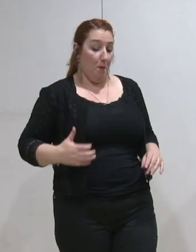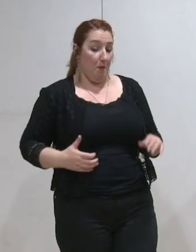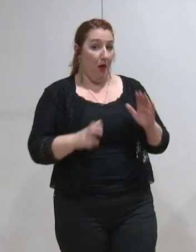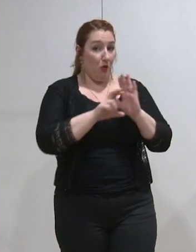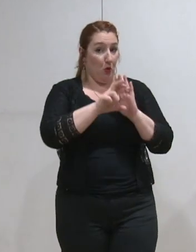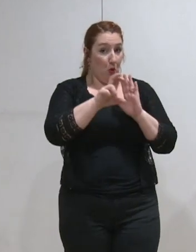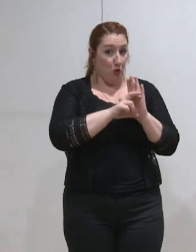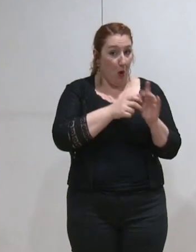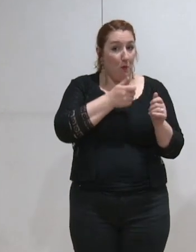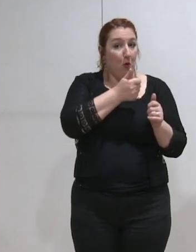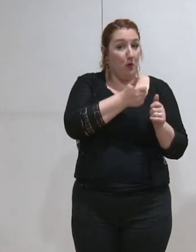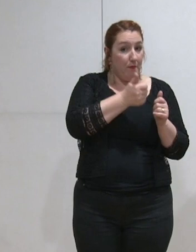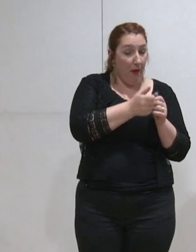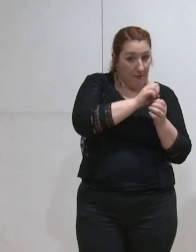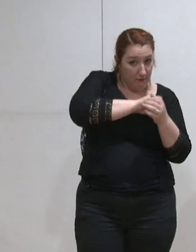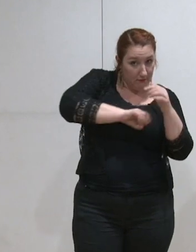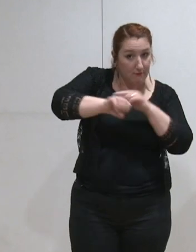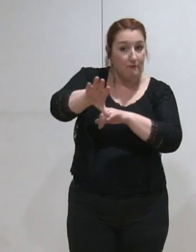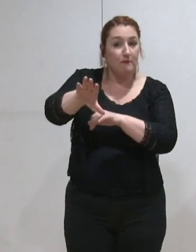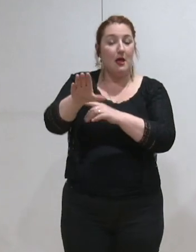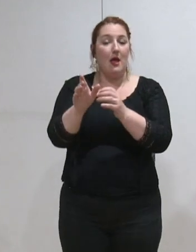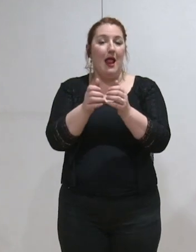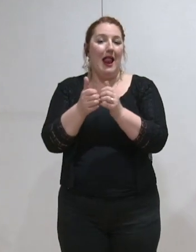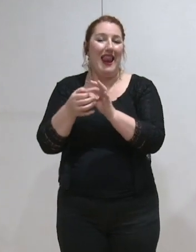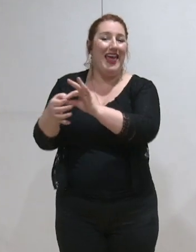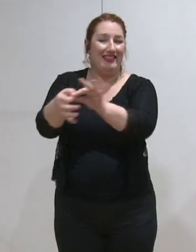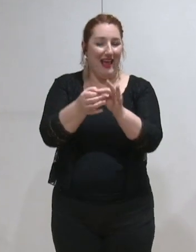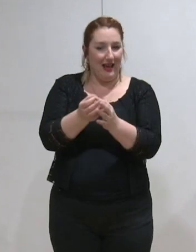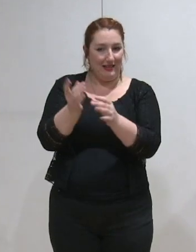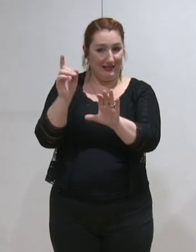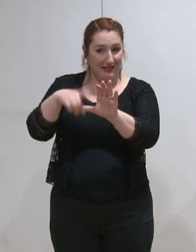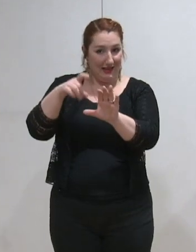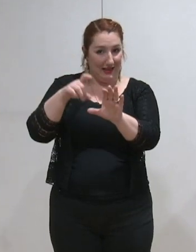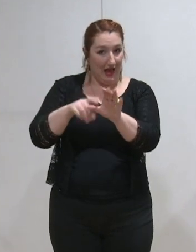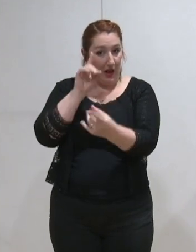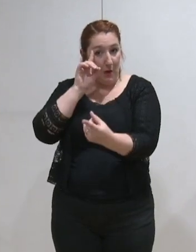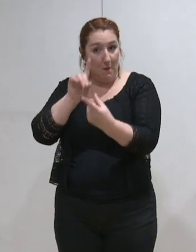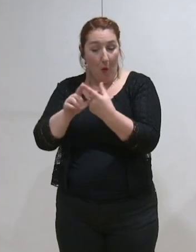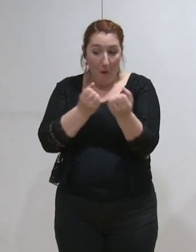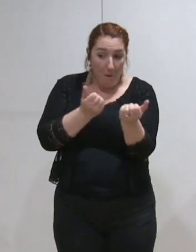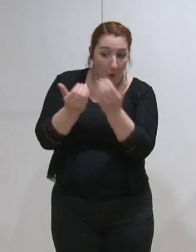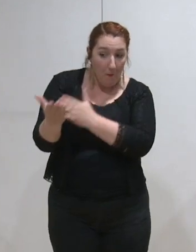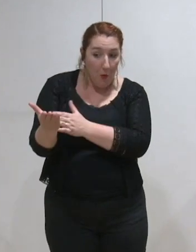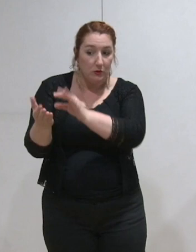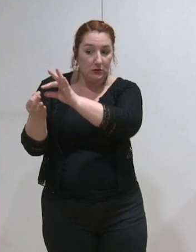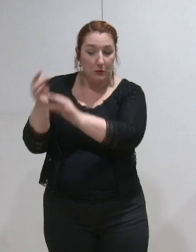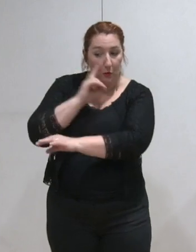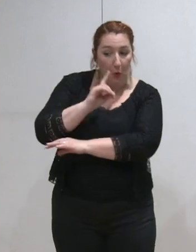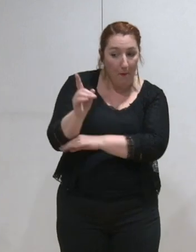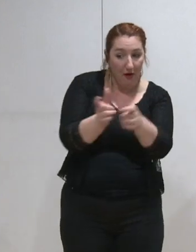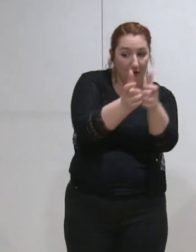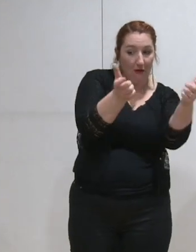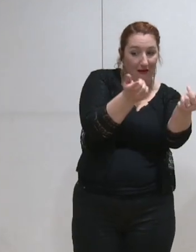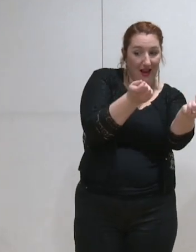à l'intersyndical pour lui proposer la création d'une régie qui aurait mise en en